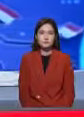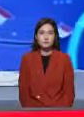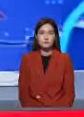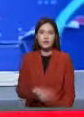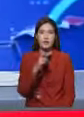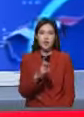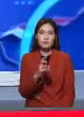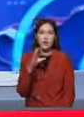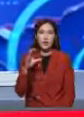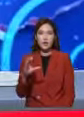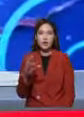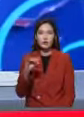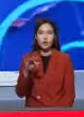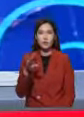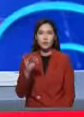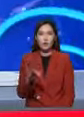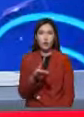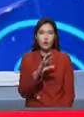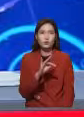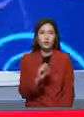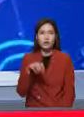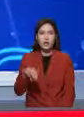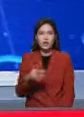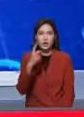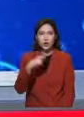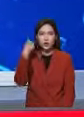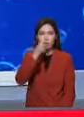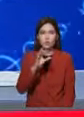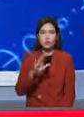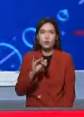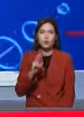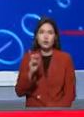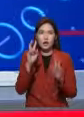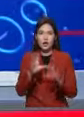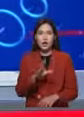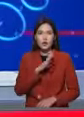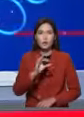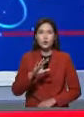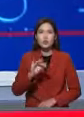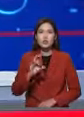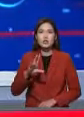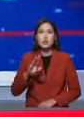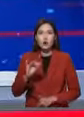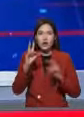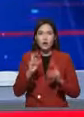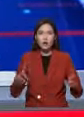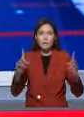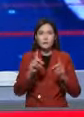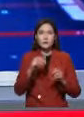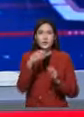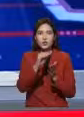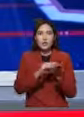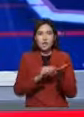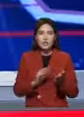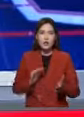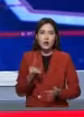Бердібек Соқпақбаев пен Нұрғиса Тілендиевтің 100 жылдығы ЮНЕСКО көлемінде аталып өтіледі. ЮНЕСКО-ның атаулы күндер тізбесіне жазушы мен әйгілі